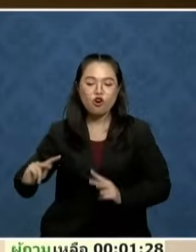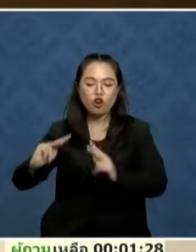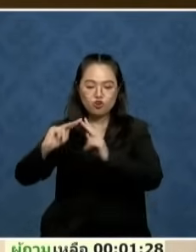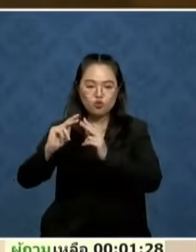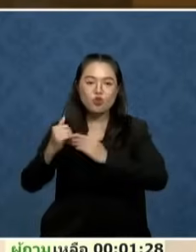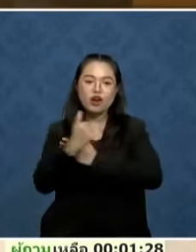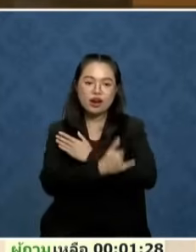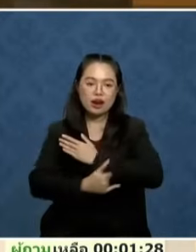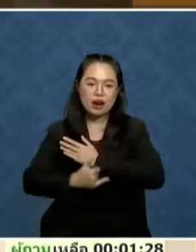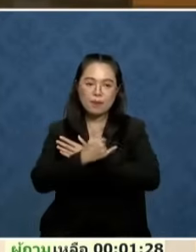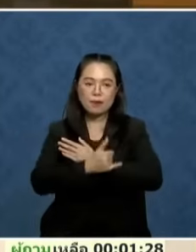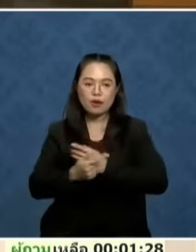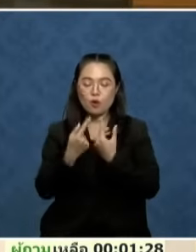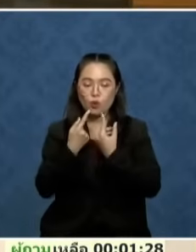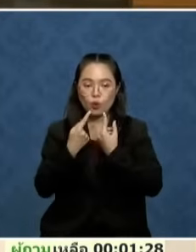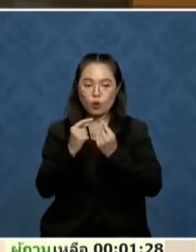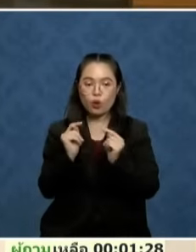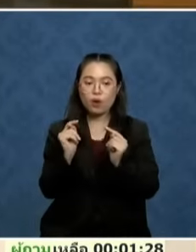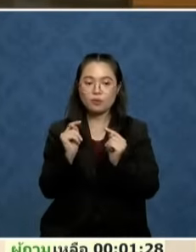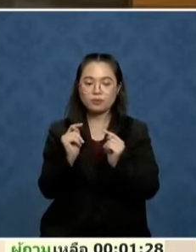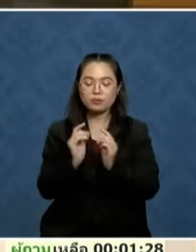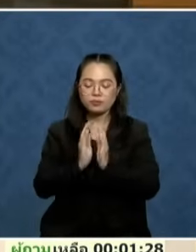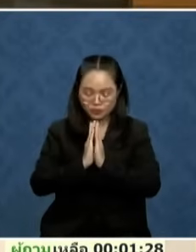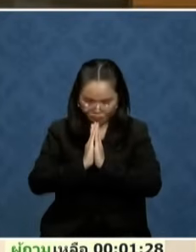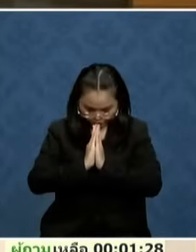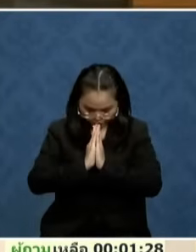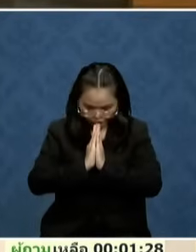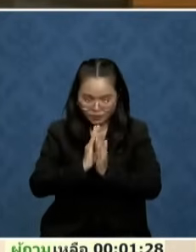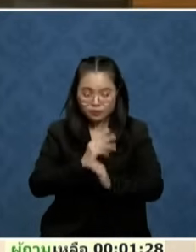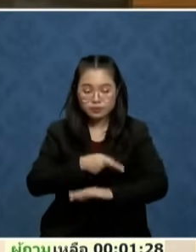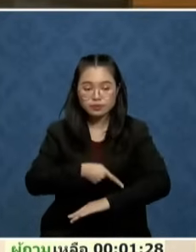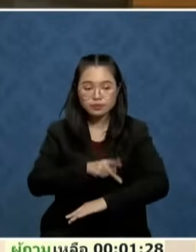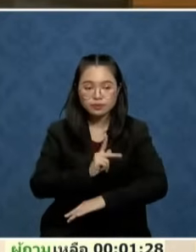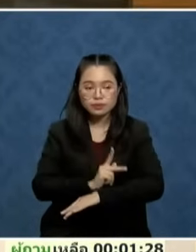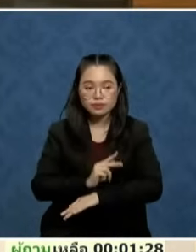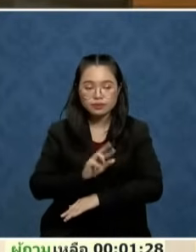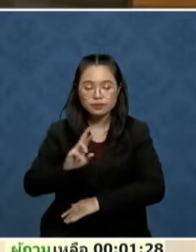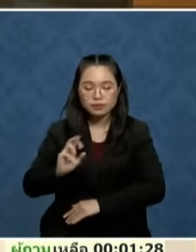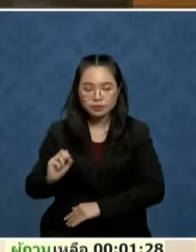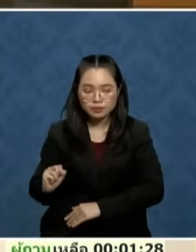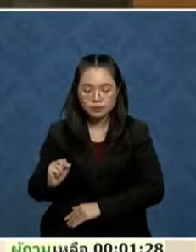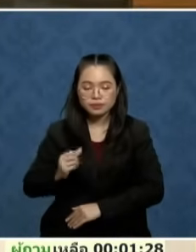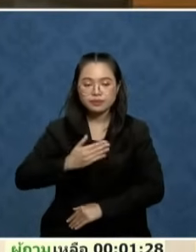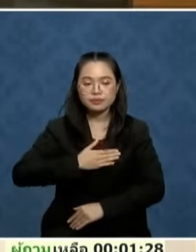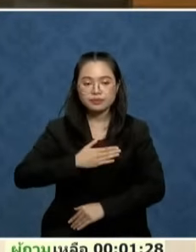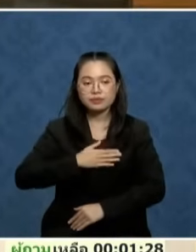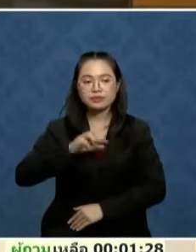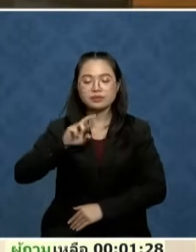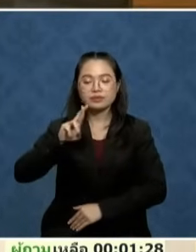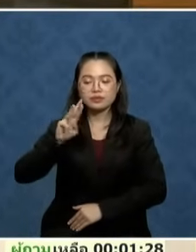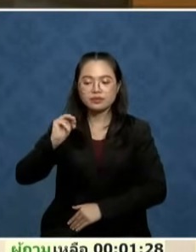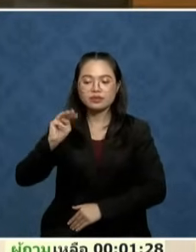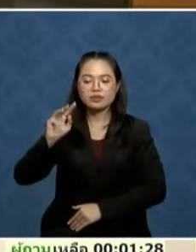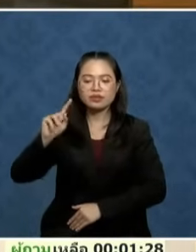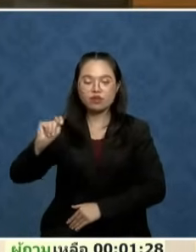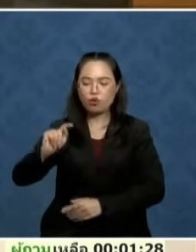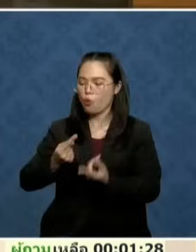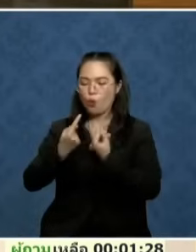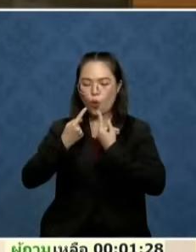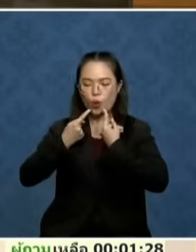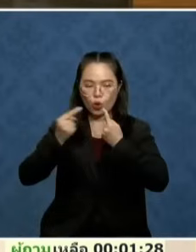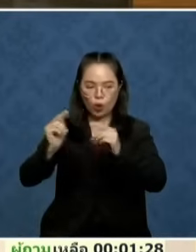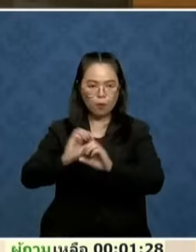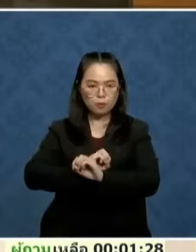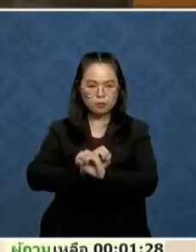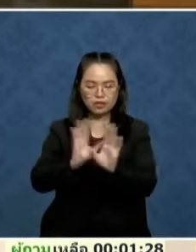กราบเรียนท่านประธานสภาที่เคารพนะครับผมมาริศสิงห์พงศ์รัฐมนตรีว่าการกระทรวงการต่างประเทศขออนุญาตตอบยืนยันกับท่าน